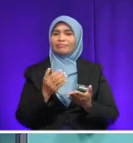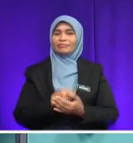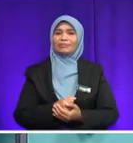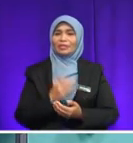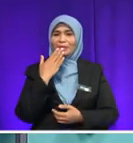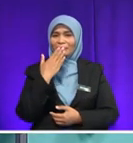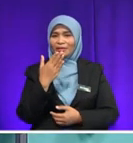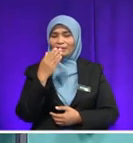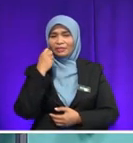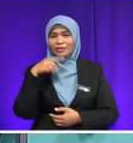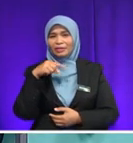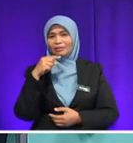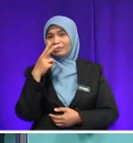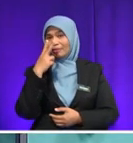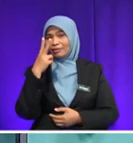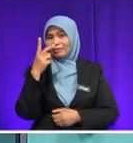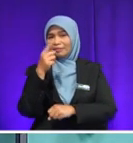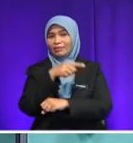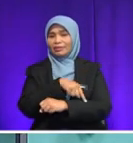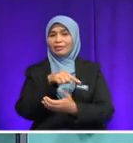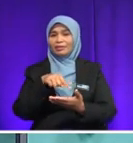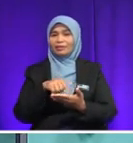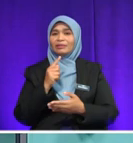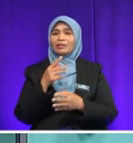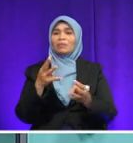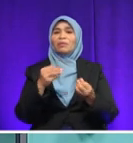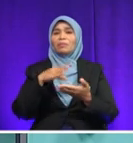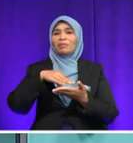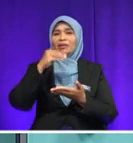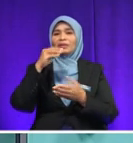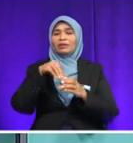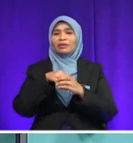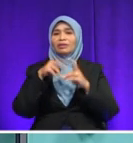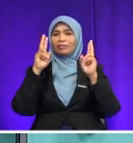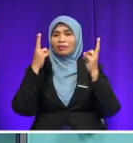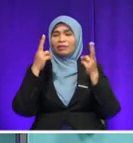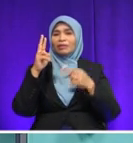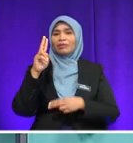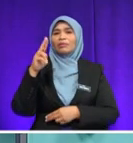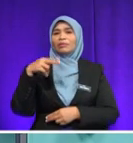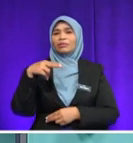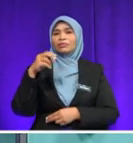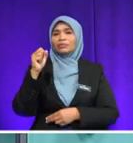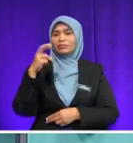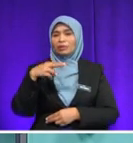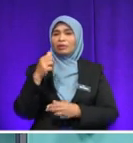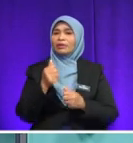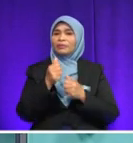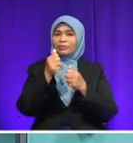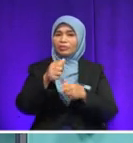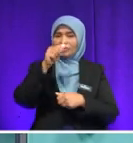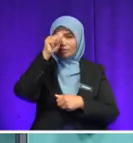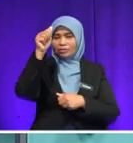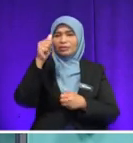Oke Mari kita tengok hari ini kita belajar dalam tajuk ya rukhsah anugerah Allah Subhanahu